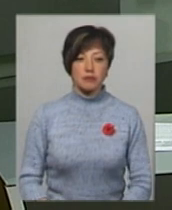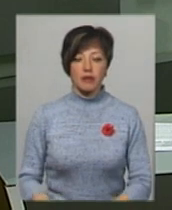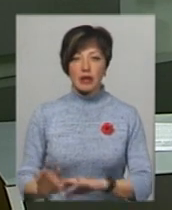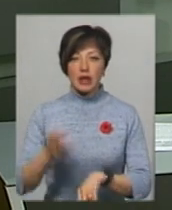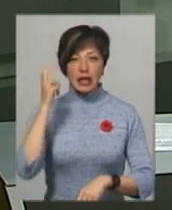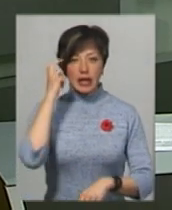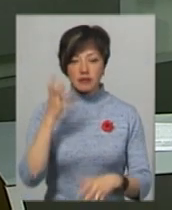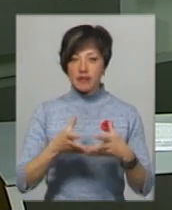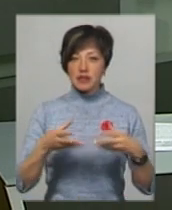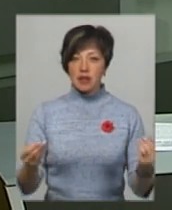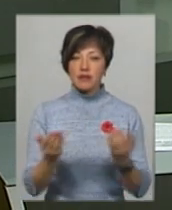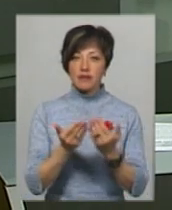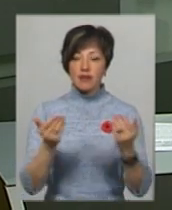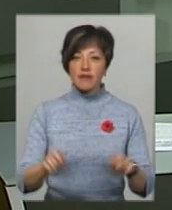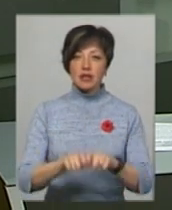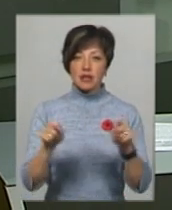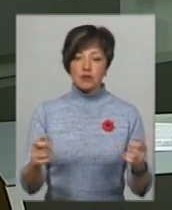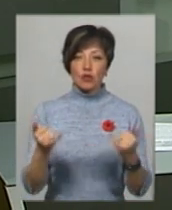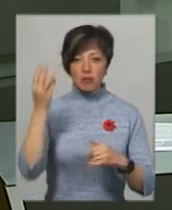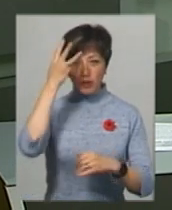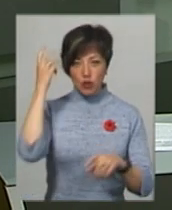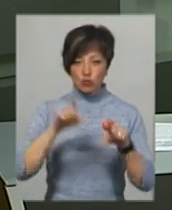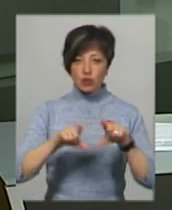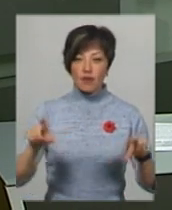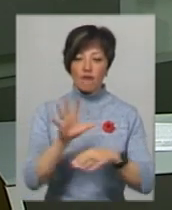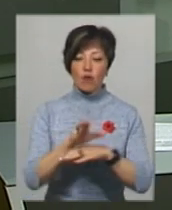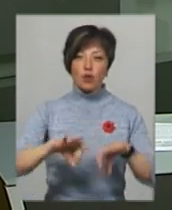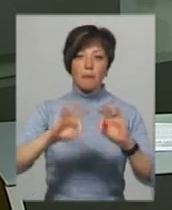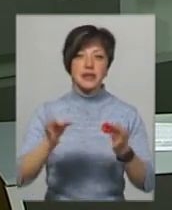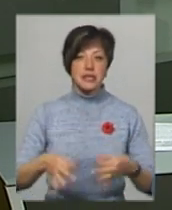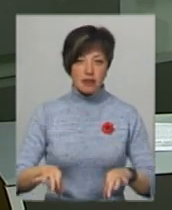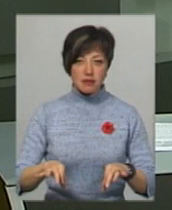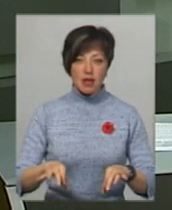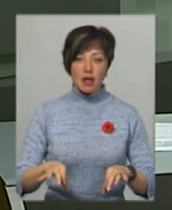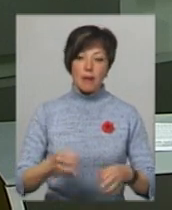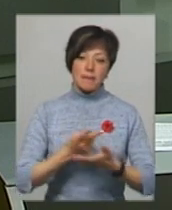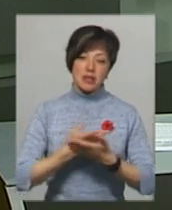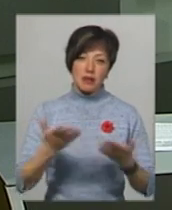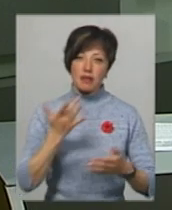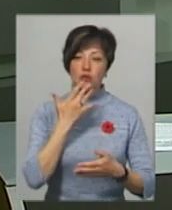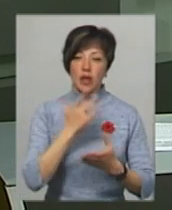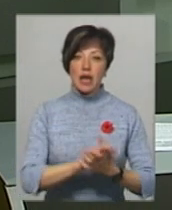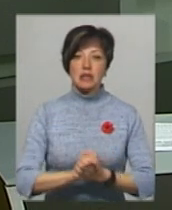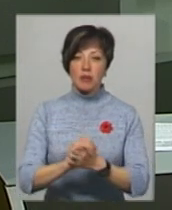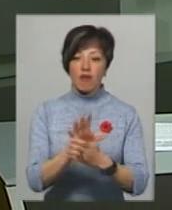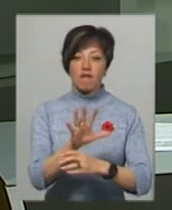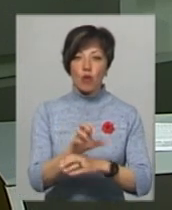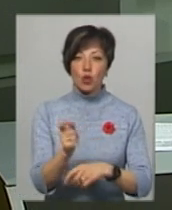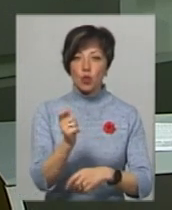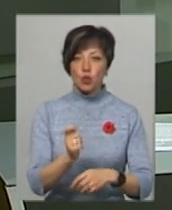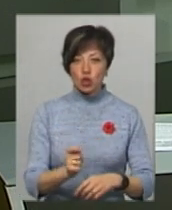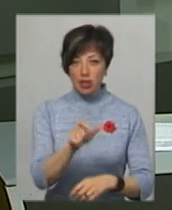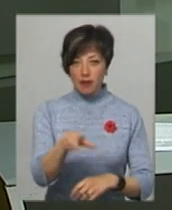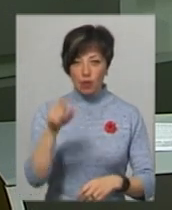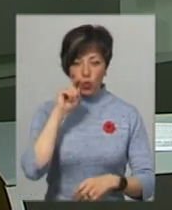Київський весняний вернісаж відкрився сьогодні у Хмельницькому музеї-студії фотомистецтв. Представила його Національна спілка фотохудожників